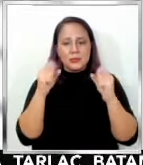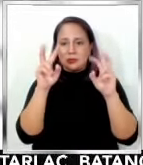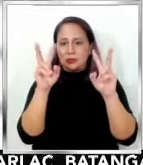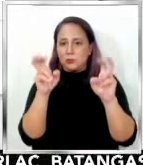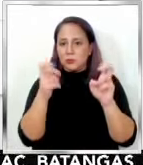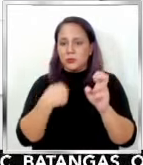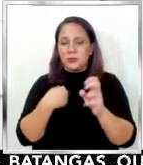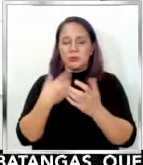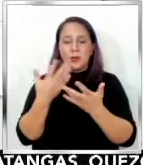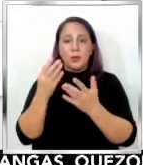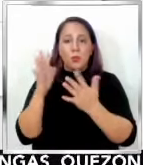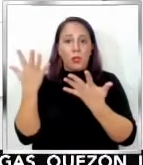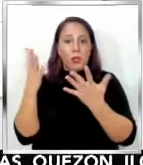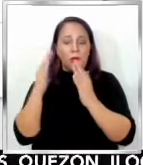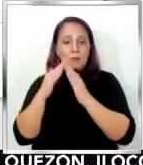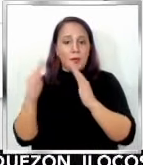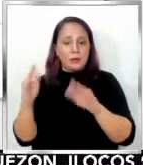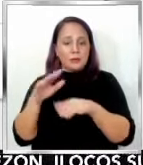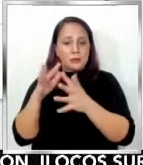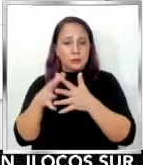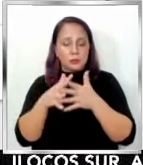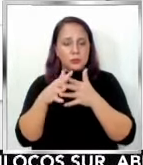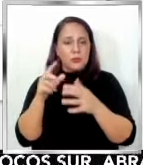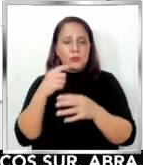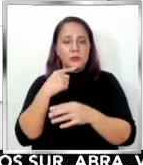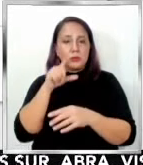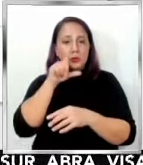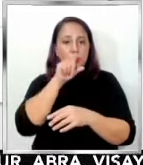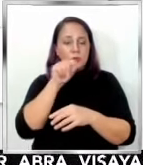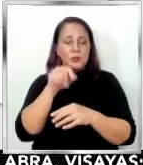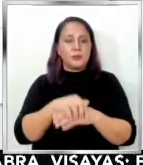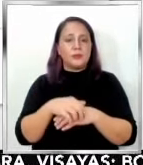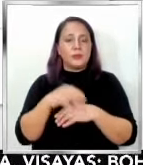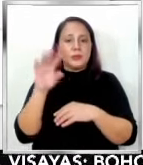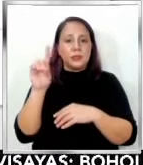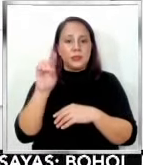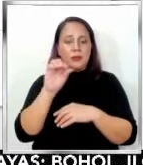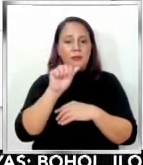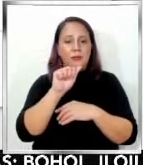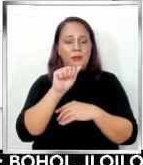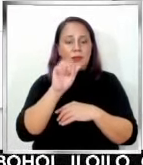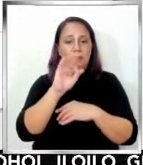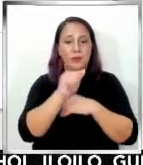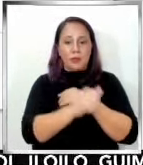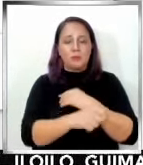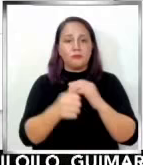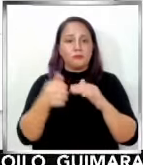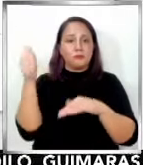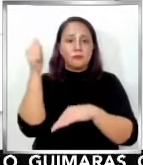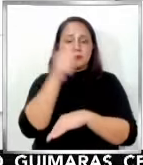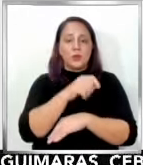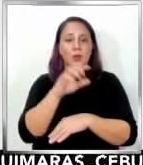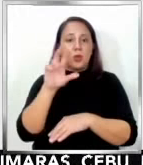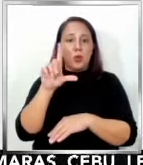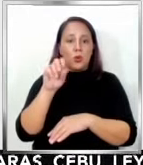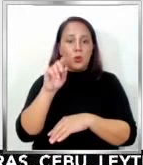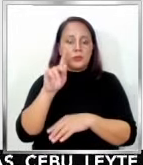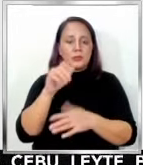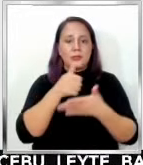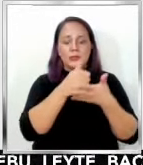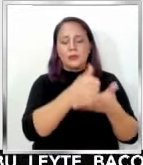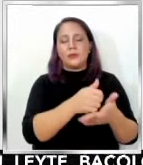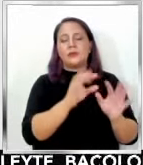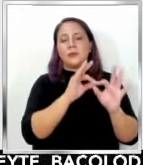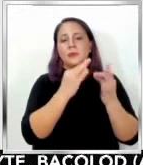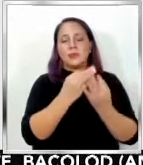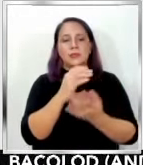sa Amerika. Sa isang tweet, iniutos na ni Foreign Affairs Secretary Teddy Boy Loxin kay Cato na tulungan ang pamilya ni Ambrosio. Nakausap naman